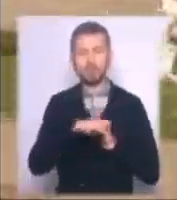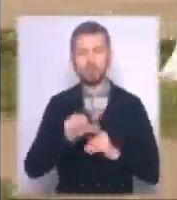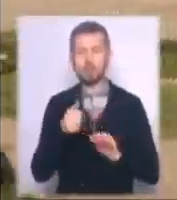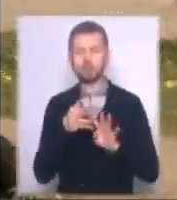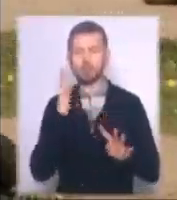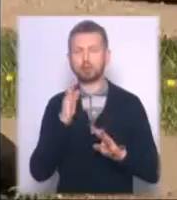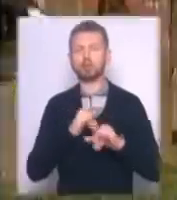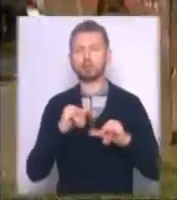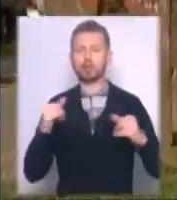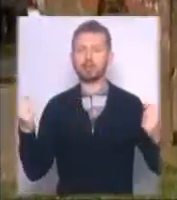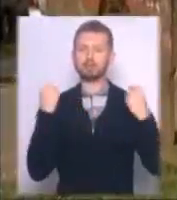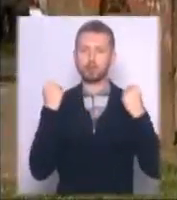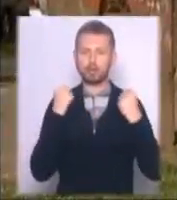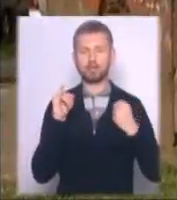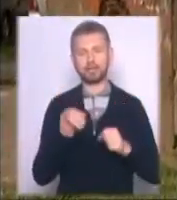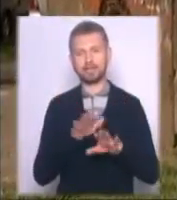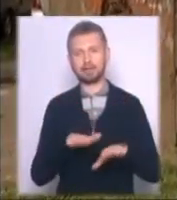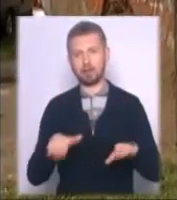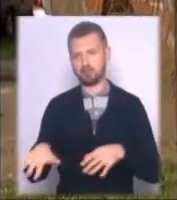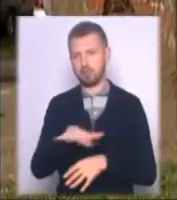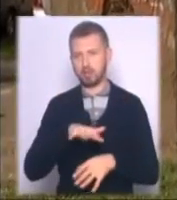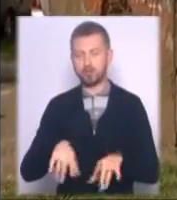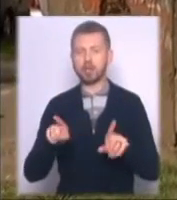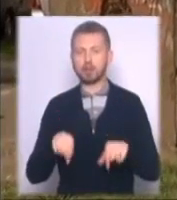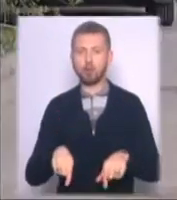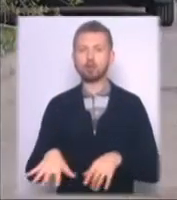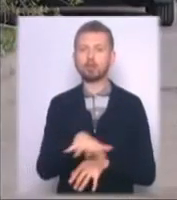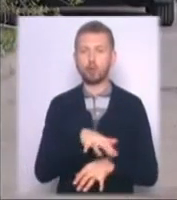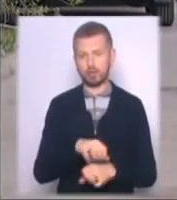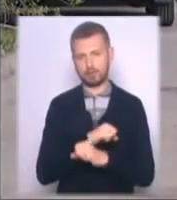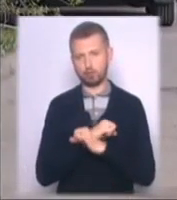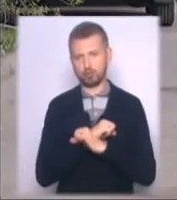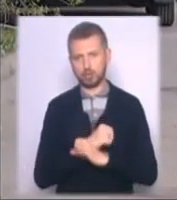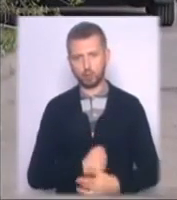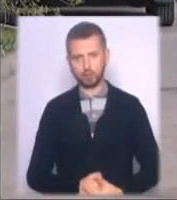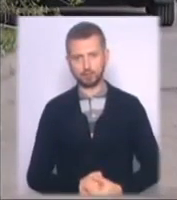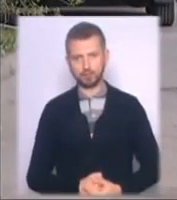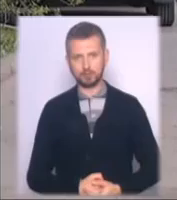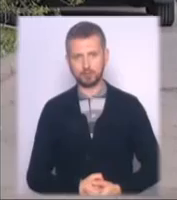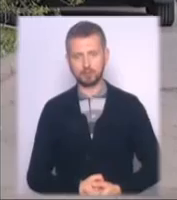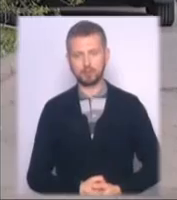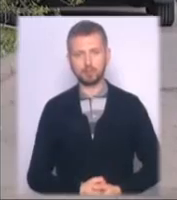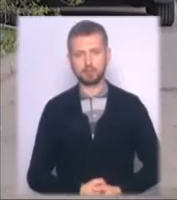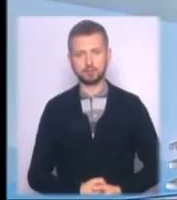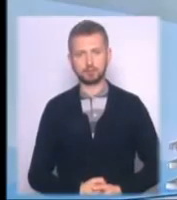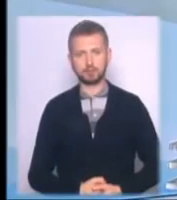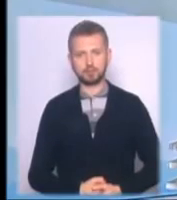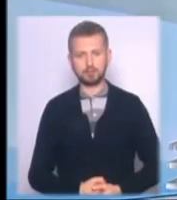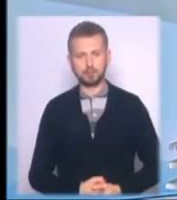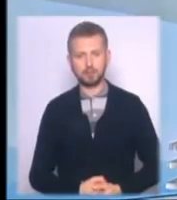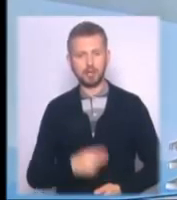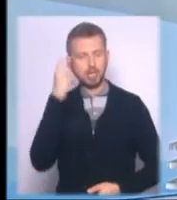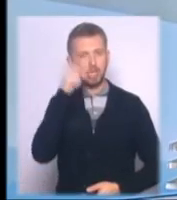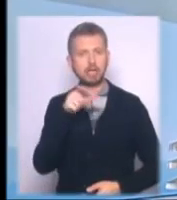розвиватимуть спортивні та дитячі майданчики, а також зони відпочинку. Богдан Бриненко, Денис Кладов, телеканал Київ.